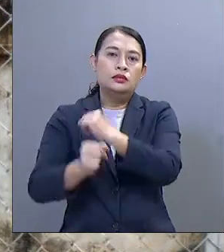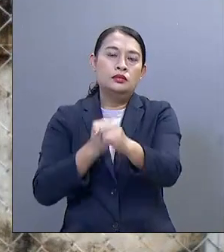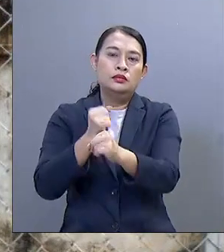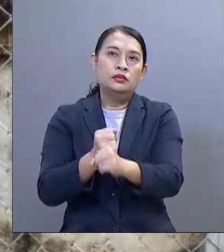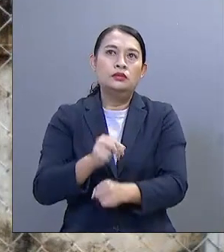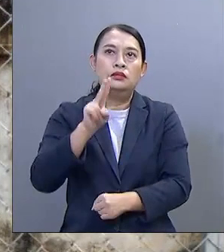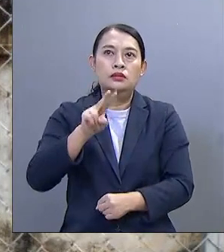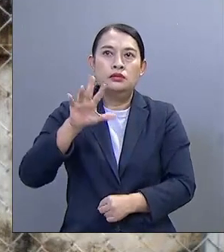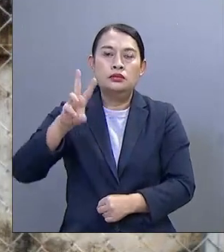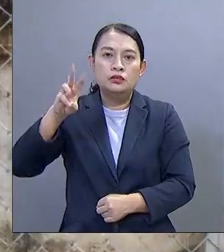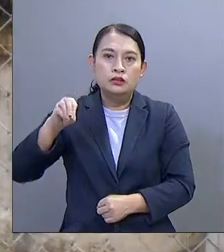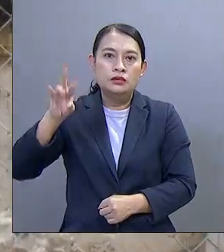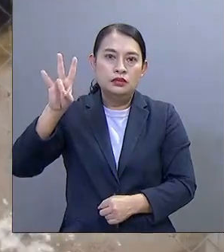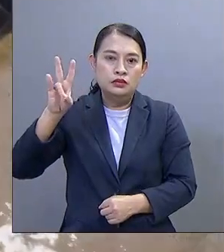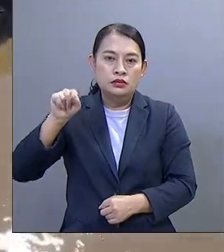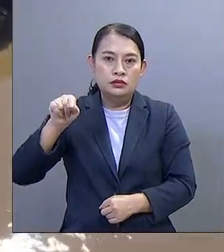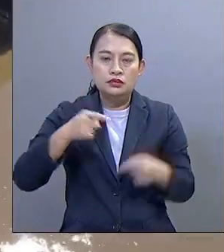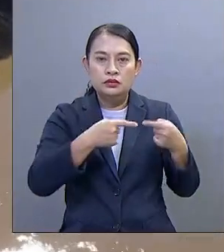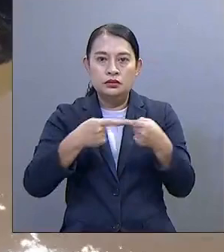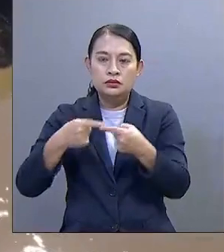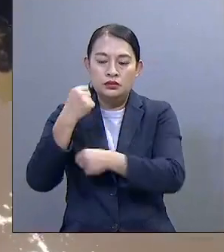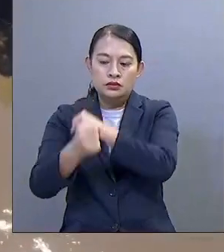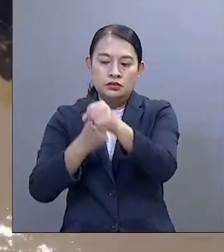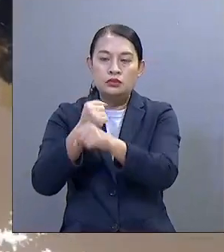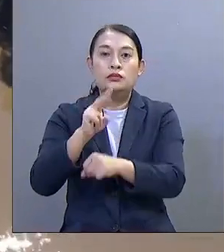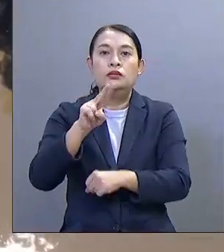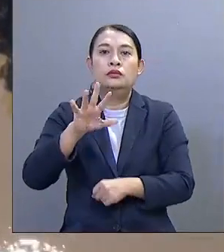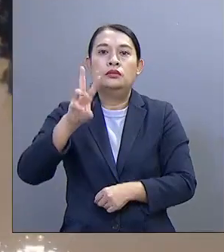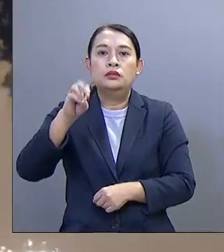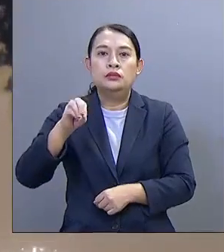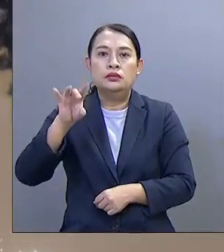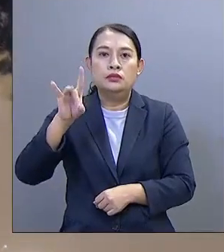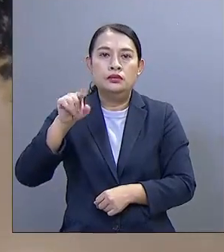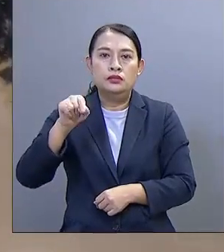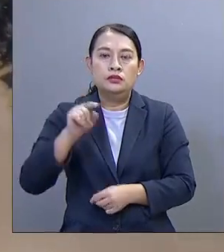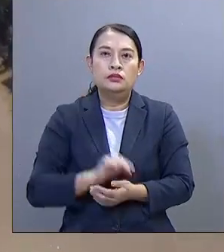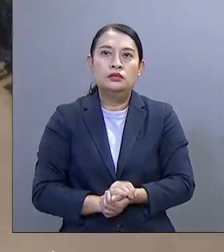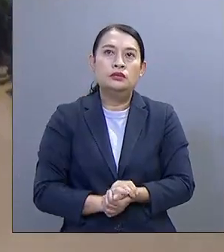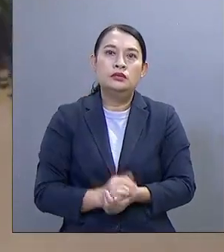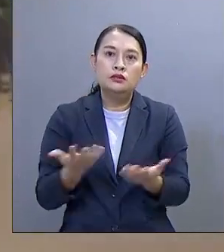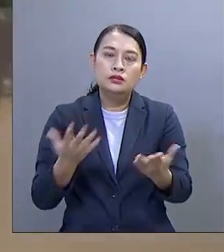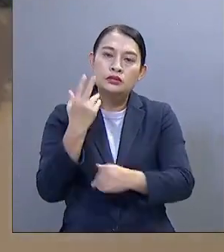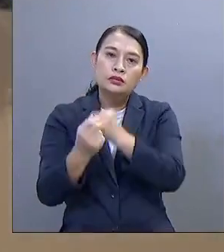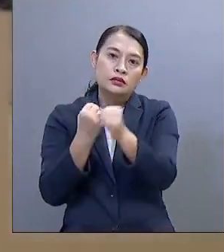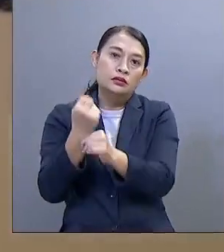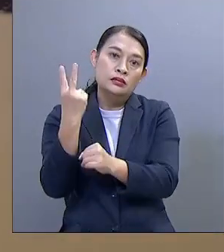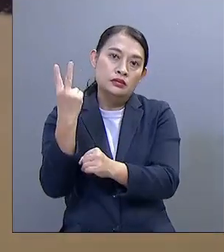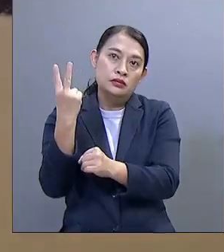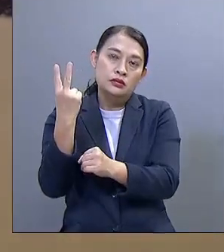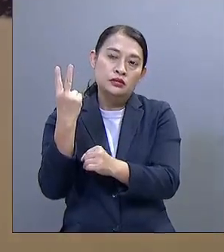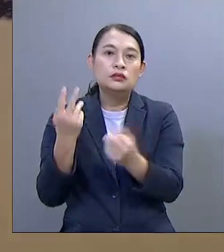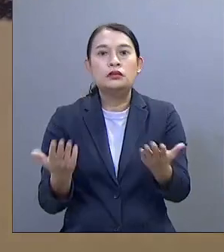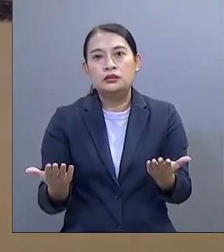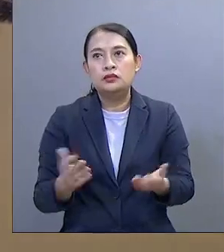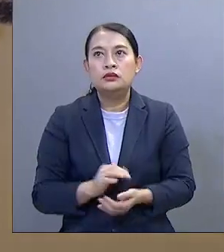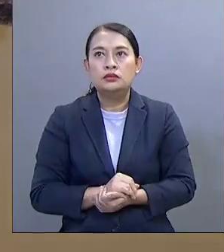267 ถึงปี 268 อีก 2 ปีมั้ยแล้